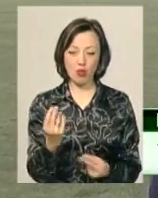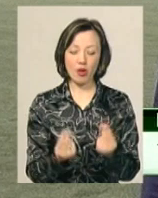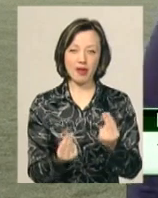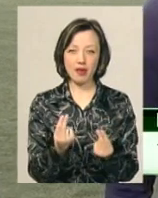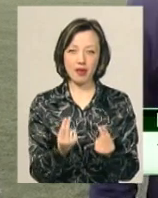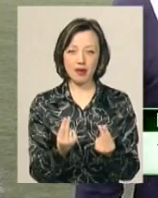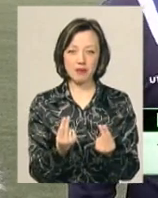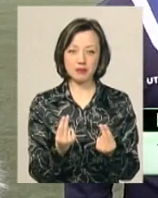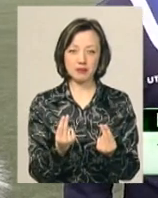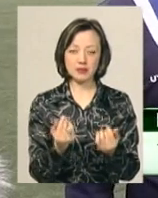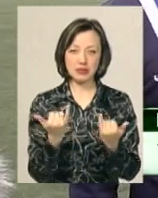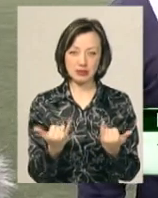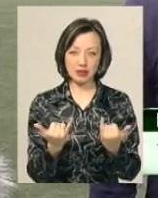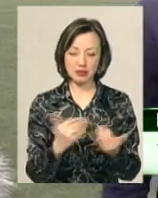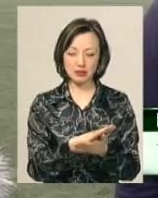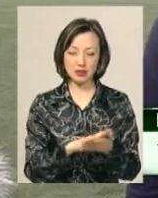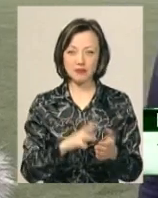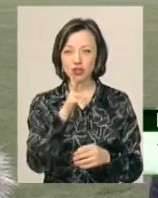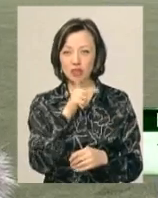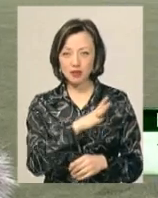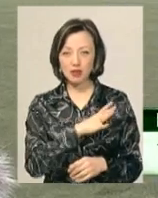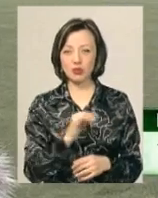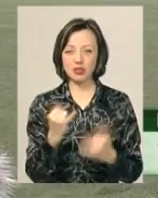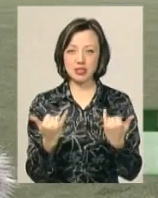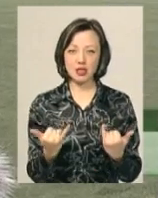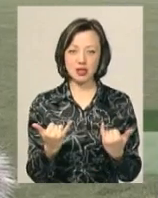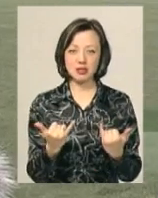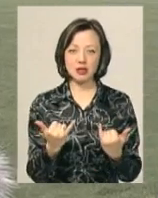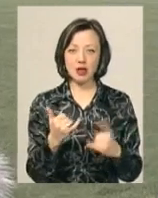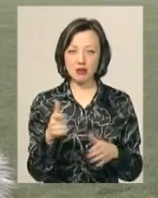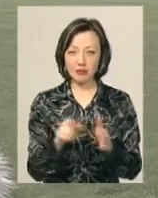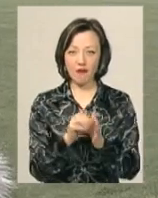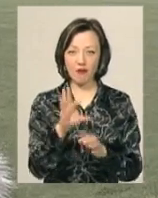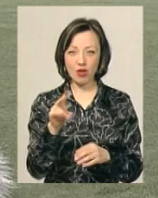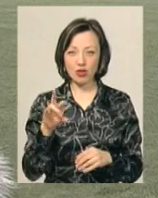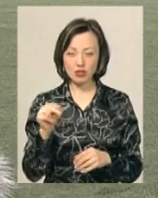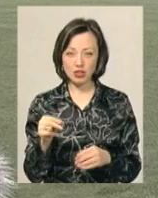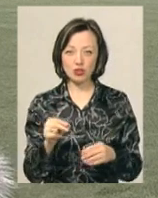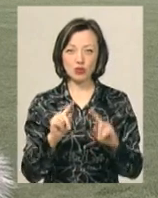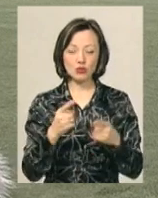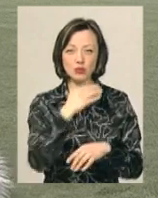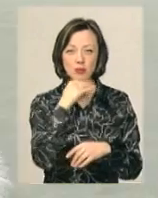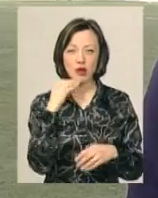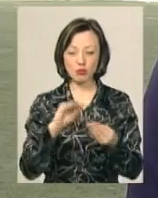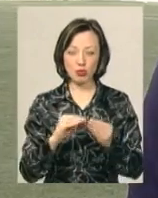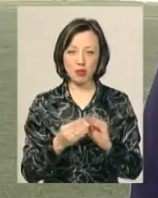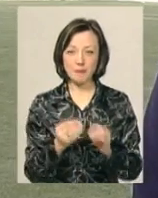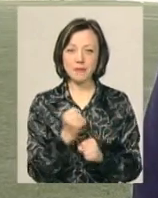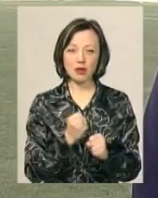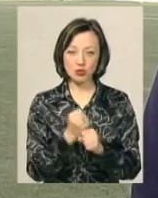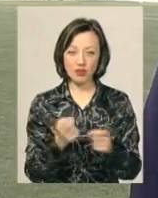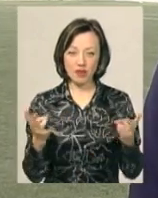іграм, які ми зараз граємо і в Чернівцях, і зараз в агробізнесу. Дуже багато проблем